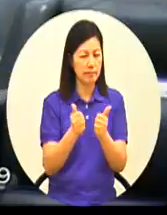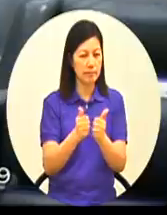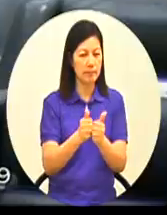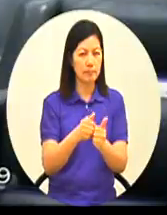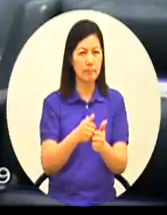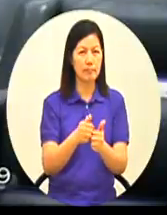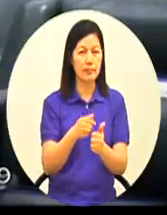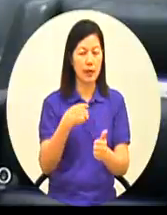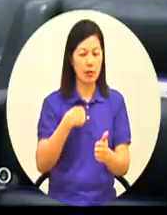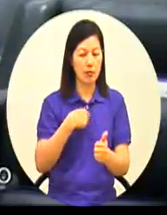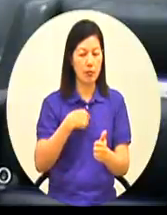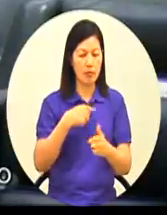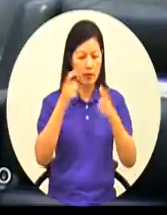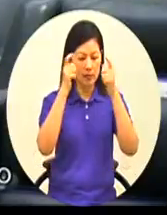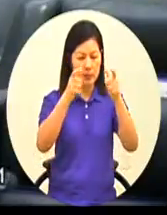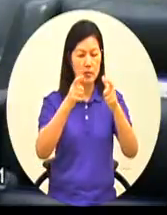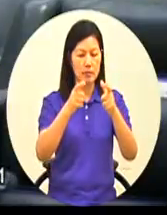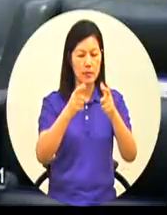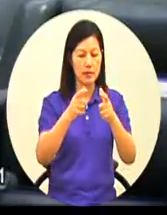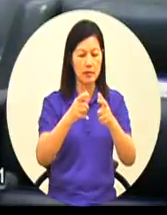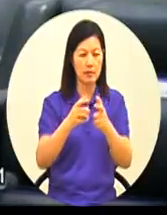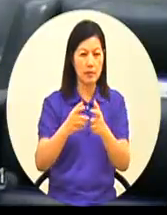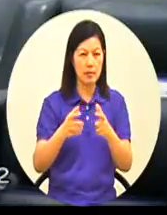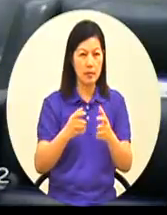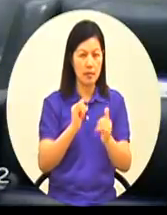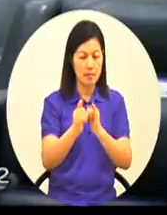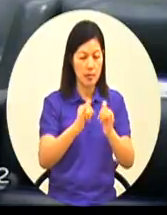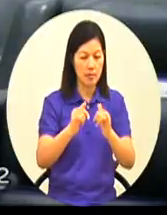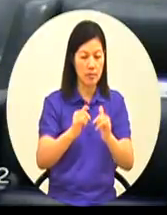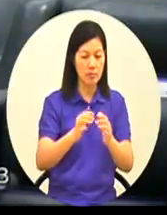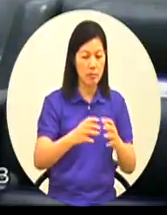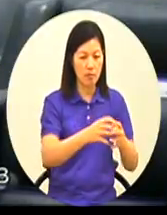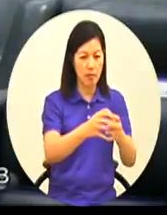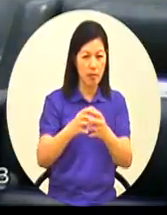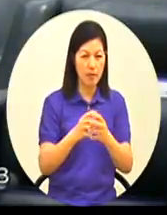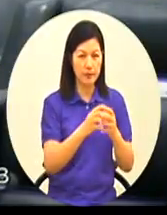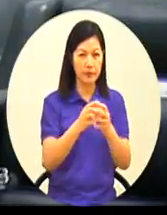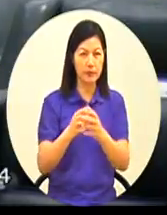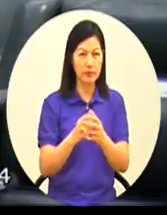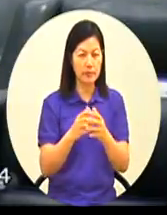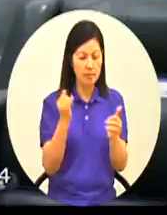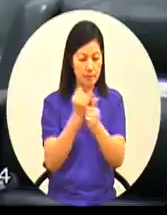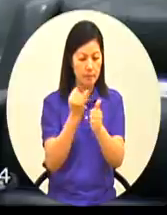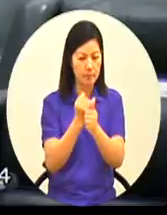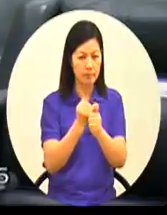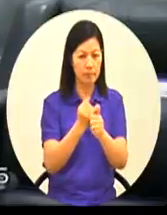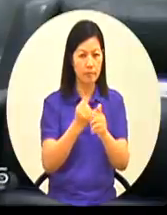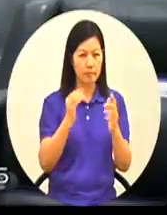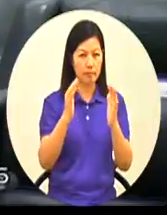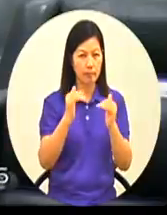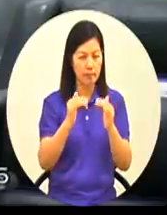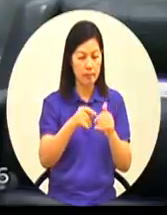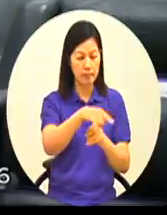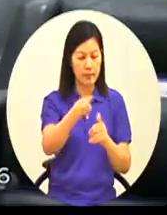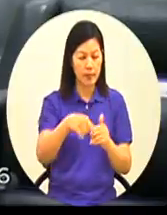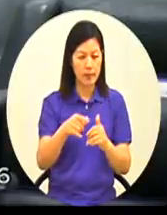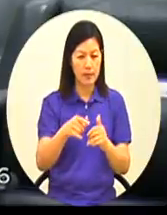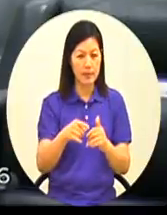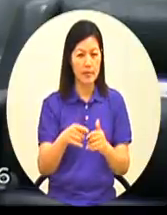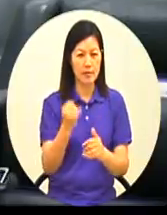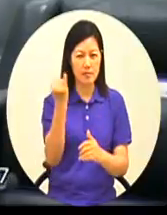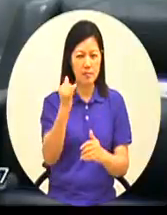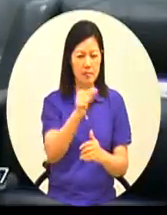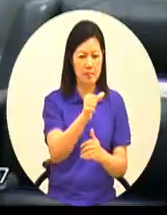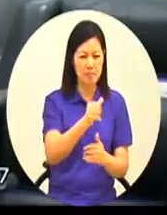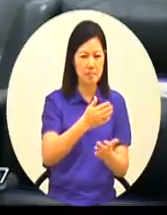有关市民的集团婚礼。我想哦，市民的集团婚礼从来就不应该排除任何一种性别，因为